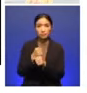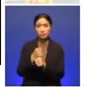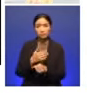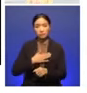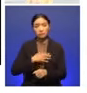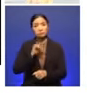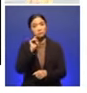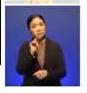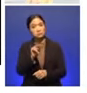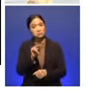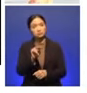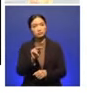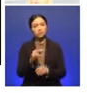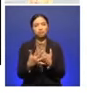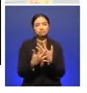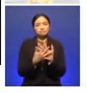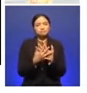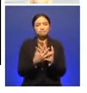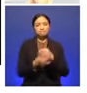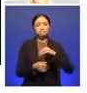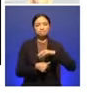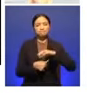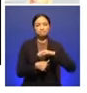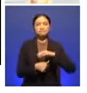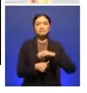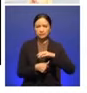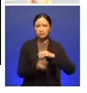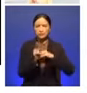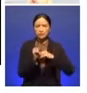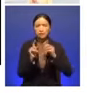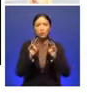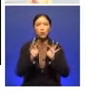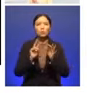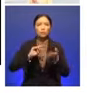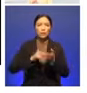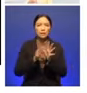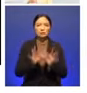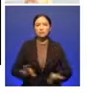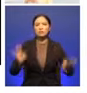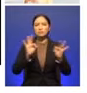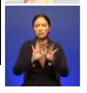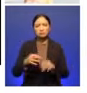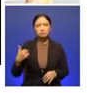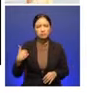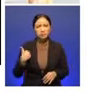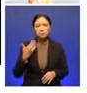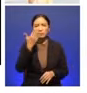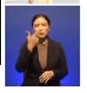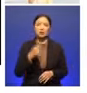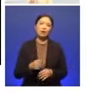ราก็มองว่าการถูกจำคุกเนี่ยมันมีความหมายที่สำคัญมากก็คือว่ามันถูกกี